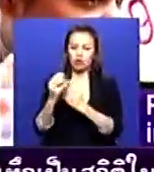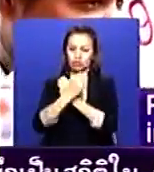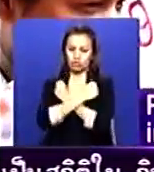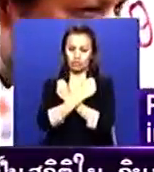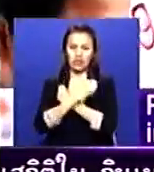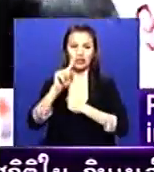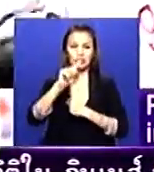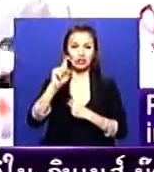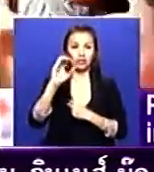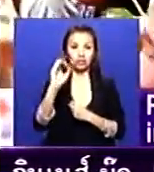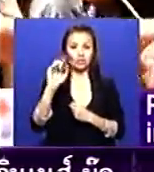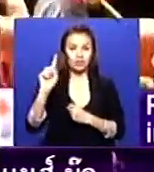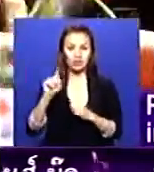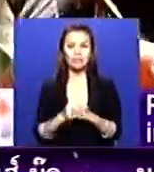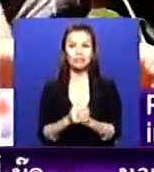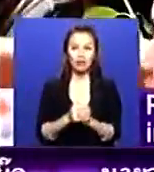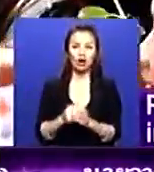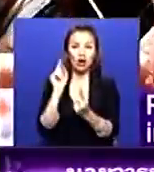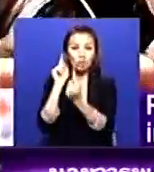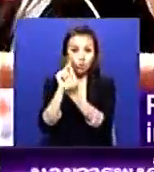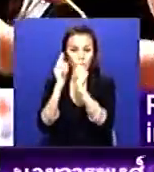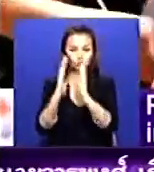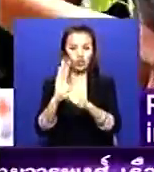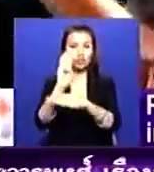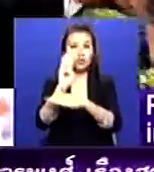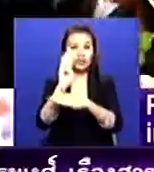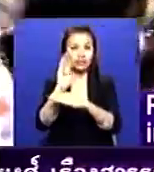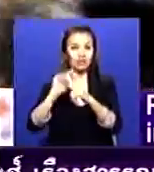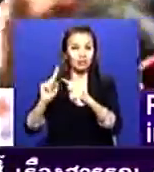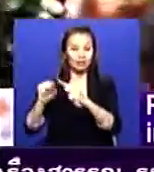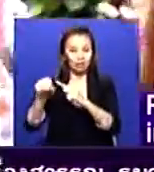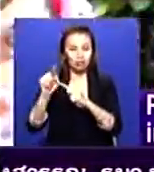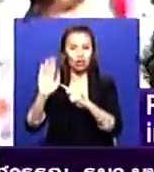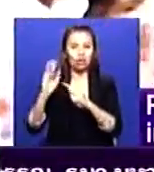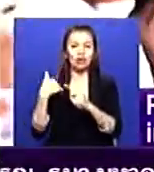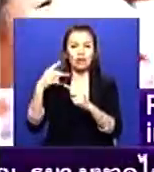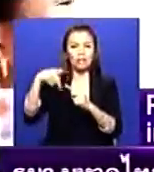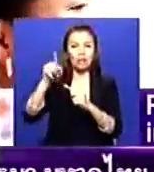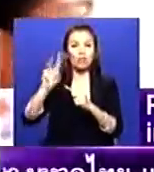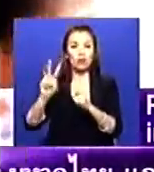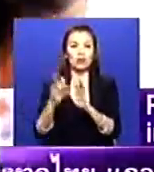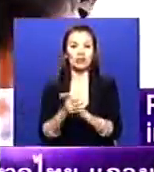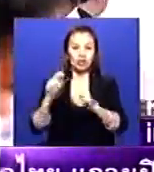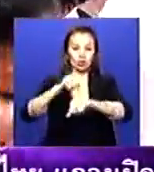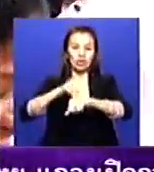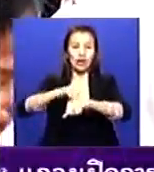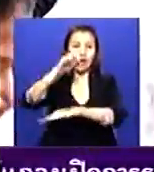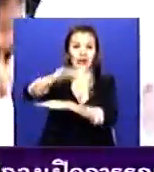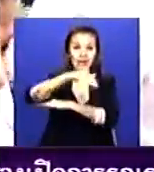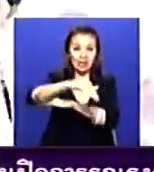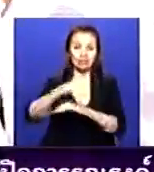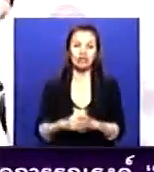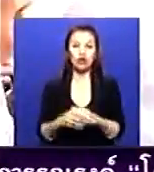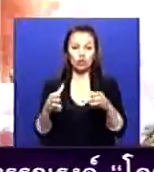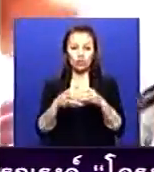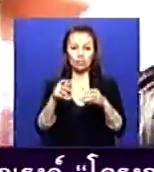นั้นได้พบปะกับพนักงานบริษัท PK Garmentsจำกัดเขตประเวศและช่วงเย็นที่ผ่านมาก็ได้ร่วมกับแกนนำพรรคเพื่อไ